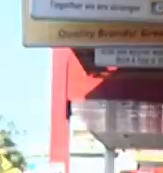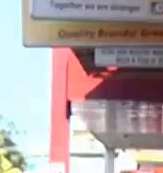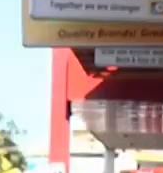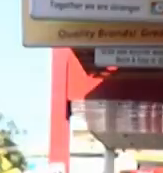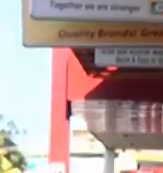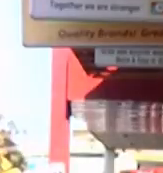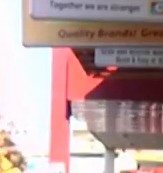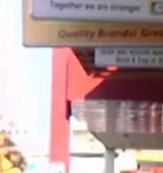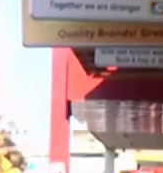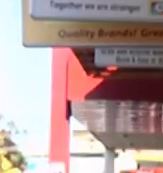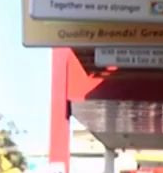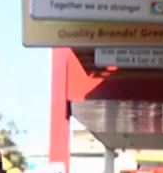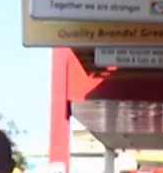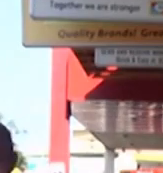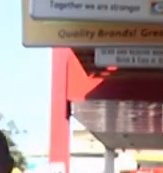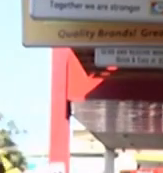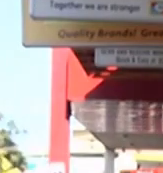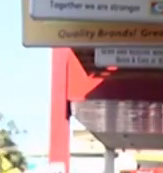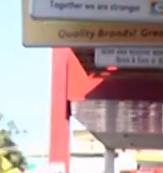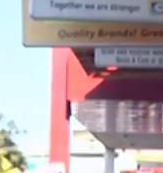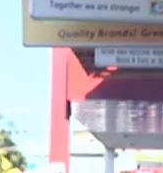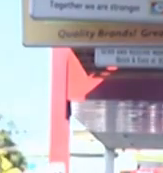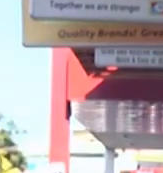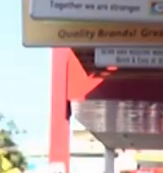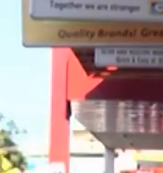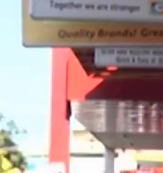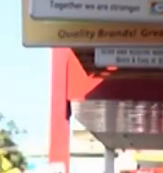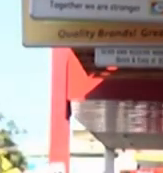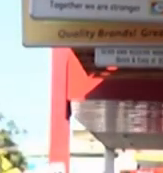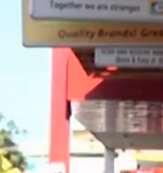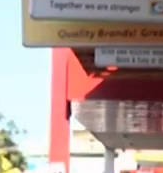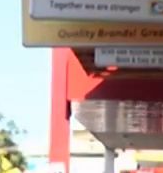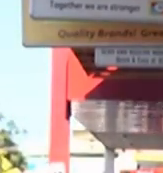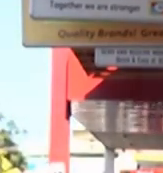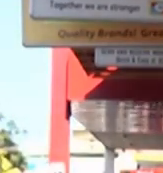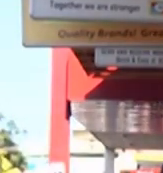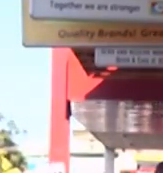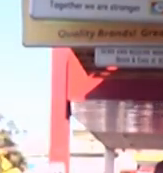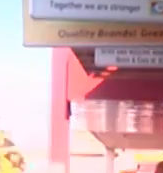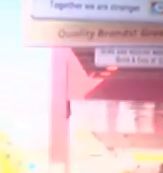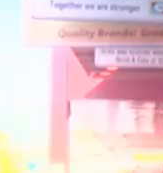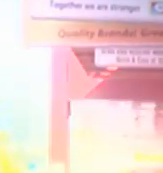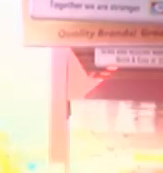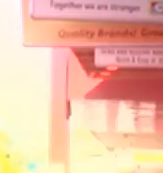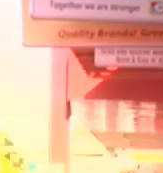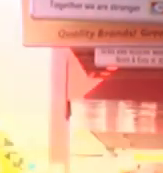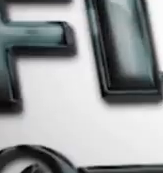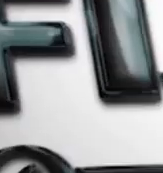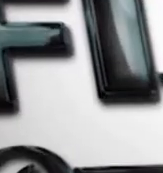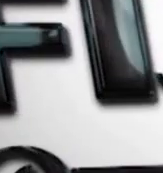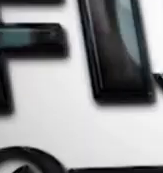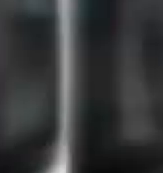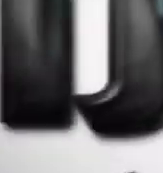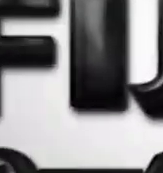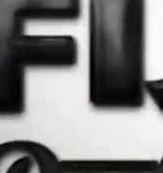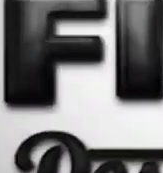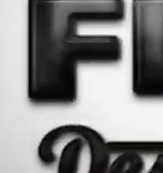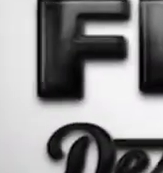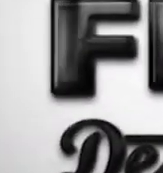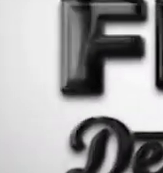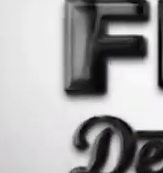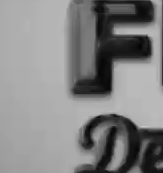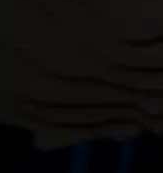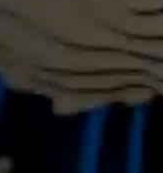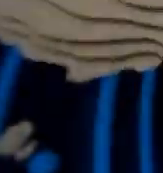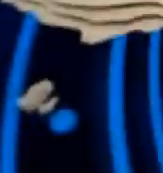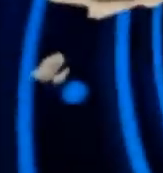मैं तो दिल्ली में रहता हूँ और रेडियो फीजी रोज सुनता हूँ. रेडियो फीजी 2